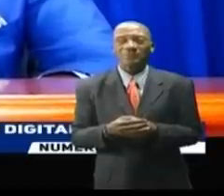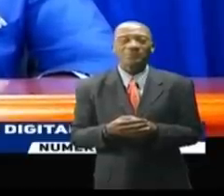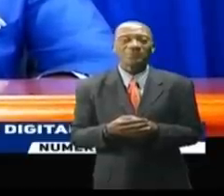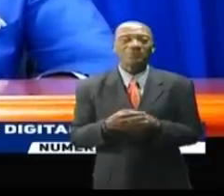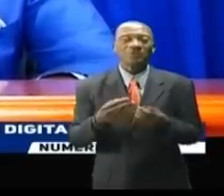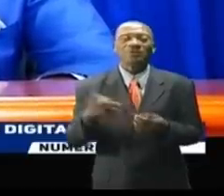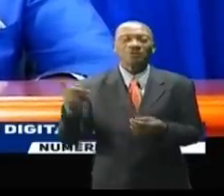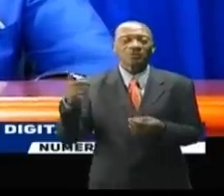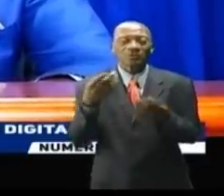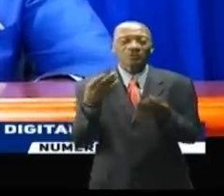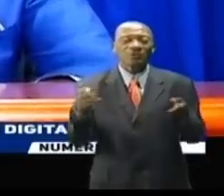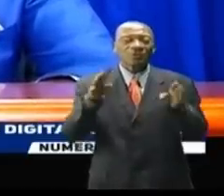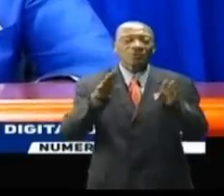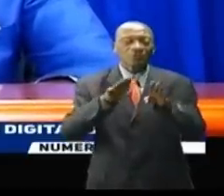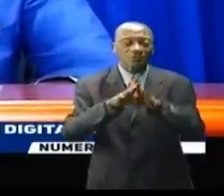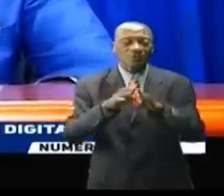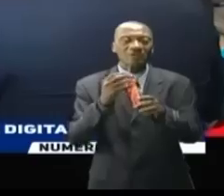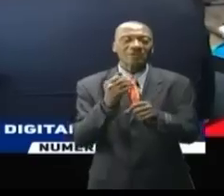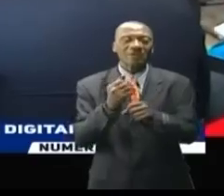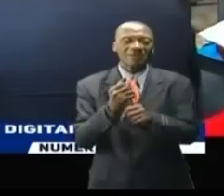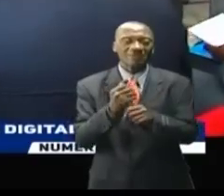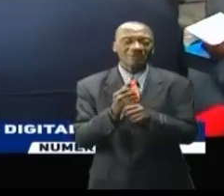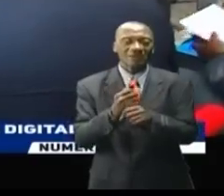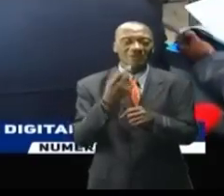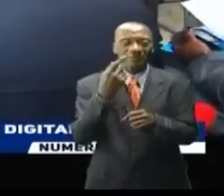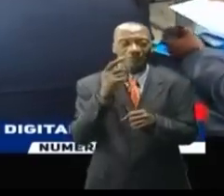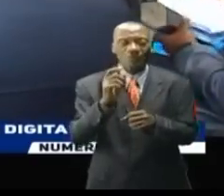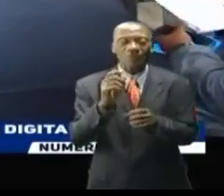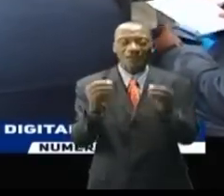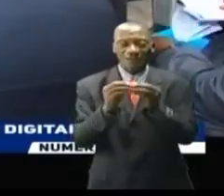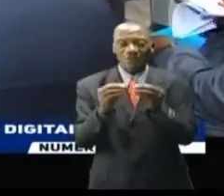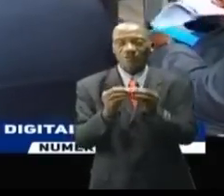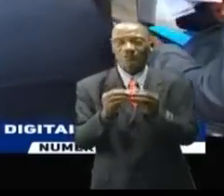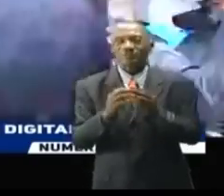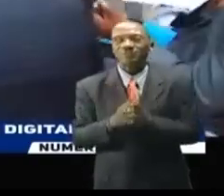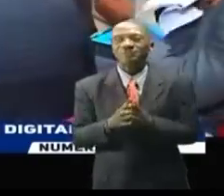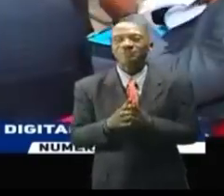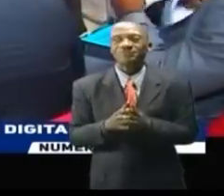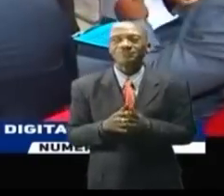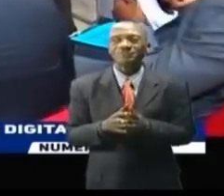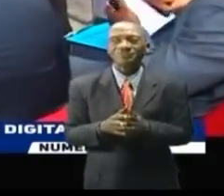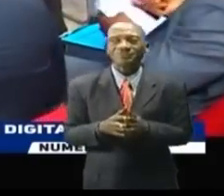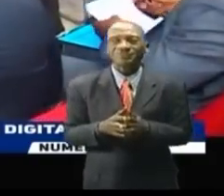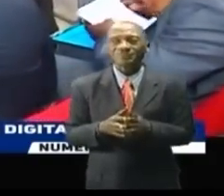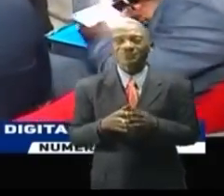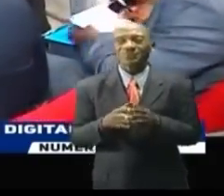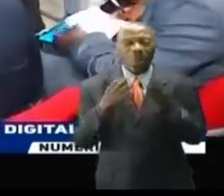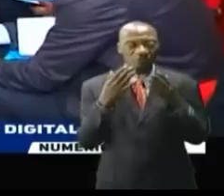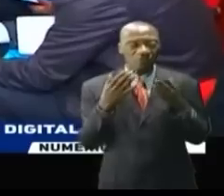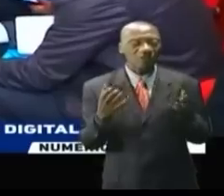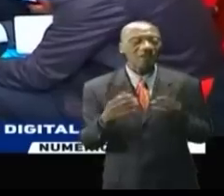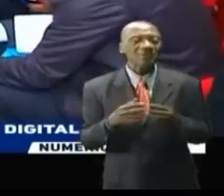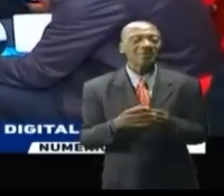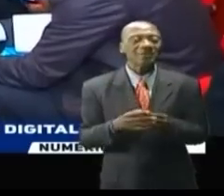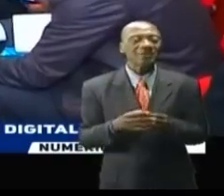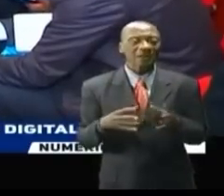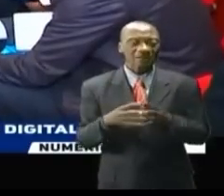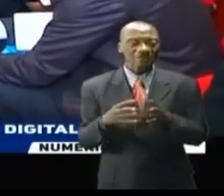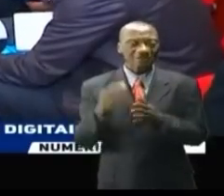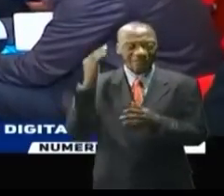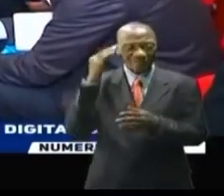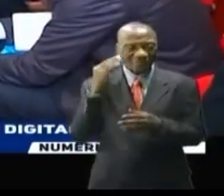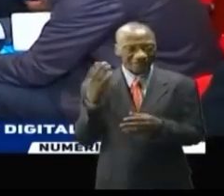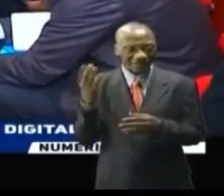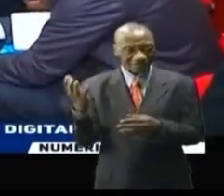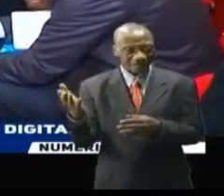des travaux de la session de validation. Le gouvernement de la République est appelé par le ministère des Postes,